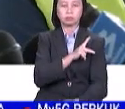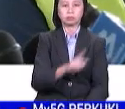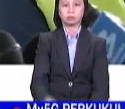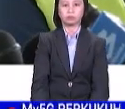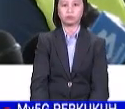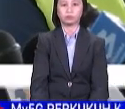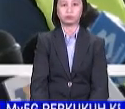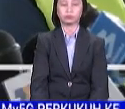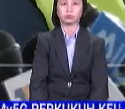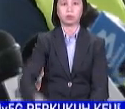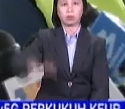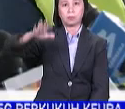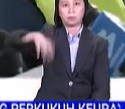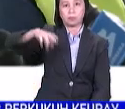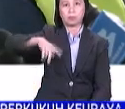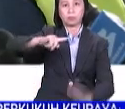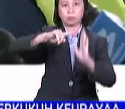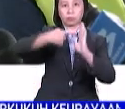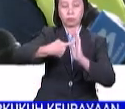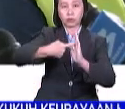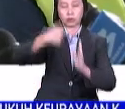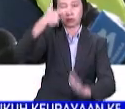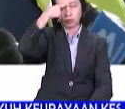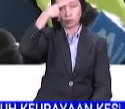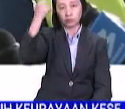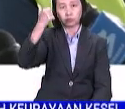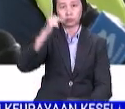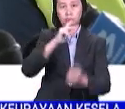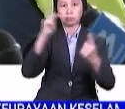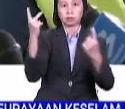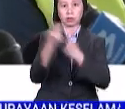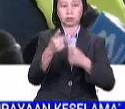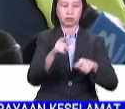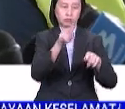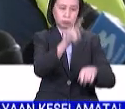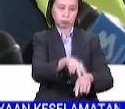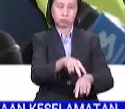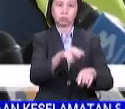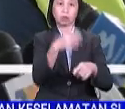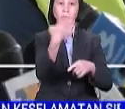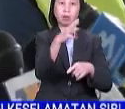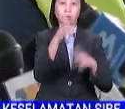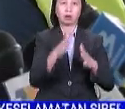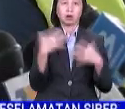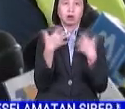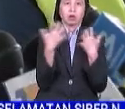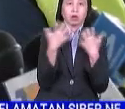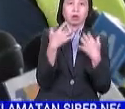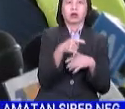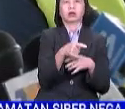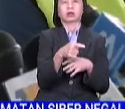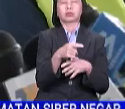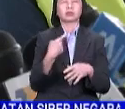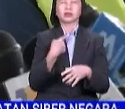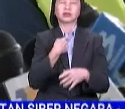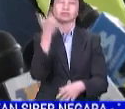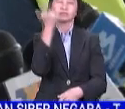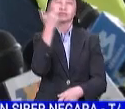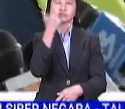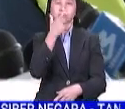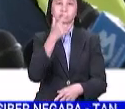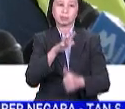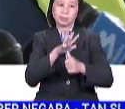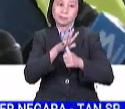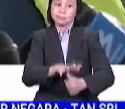lagi dimulakan disebabkan keadaan mangsa yang masih trauma. So kita tidak nak